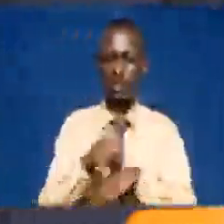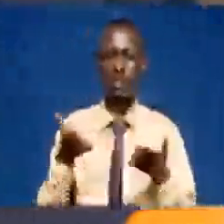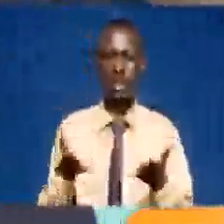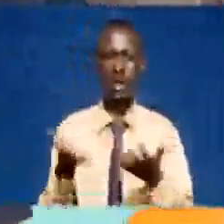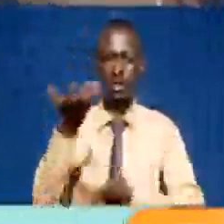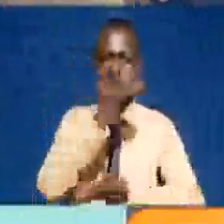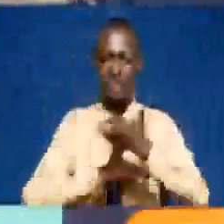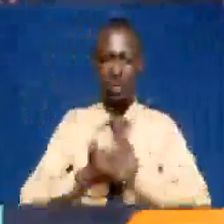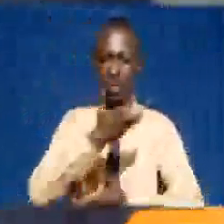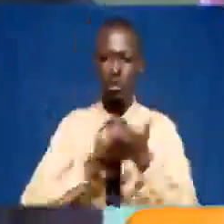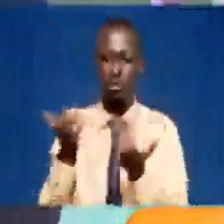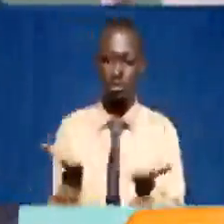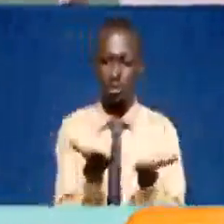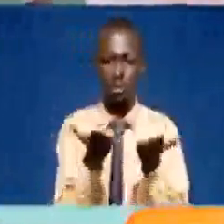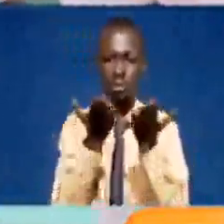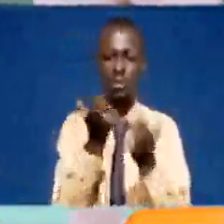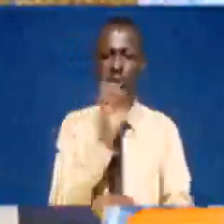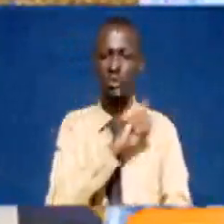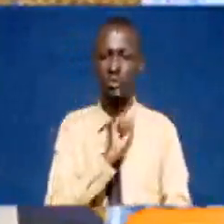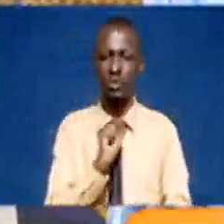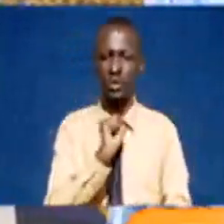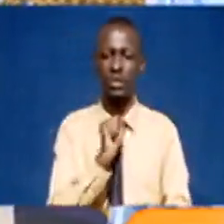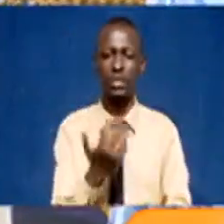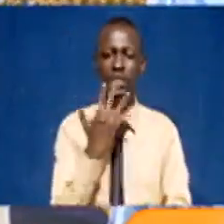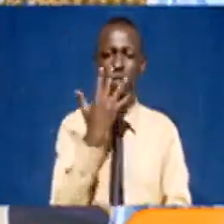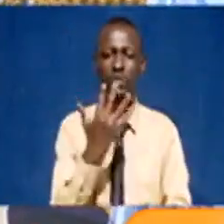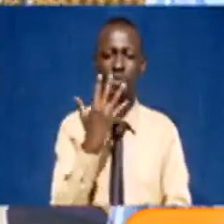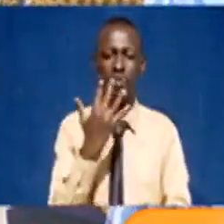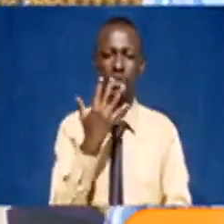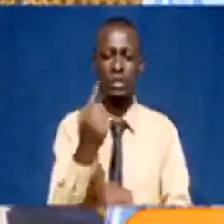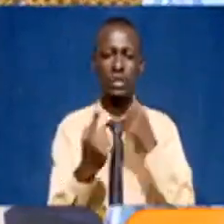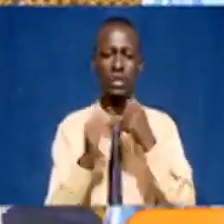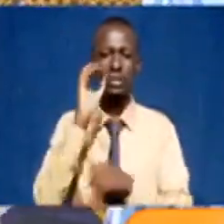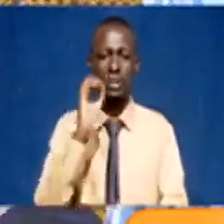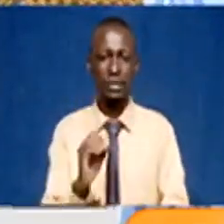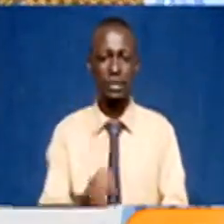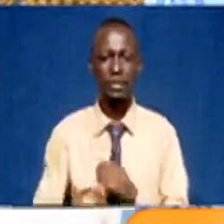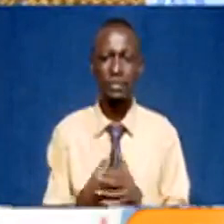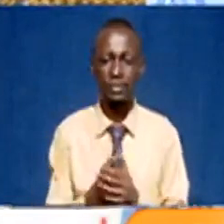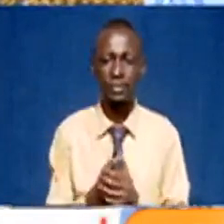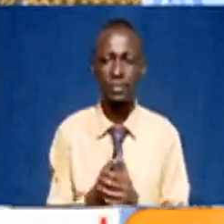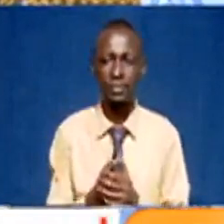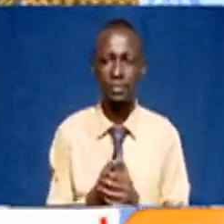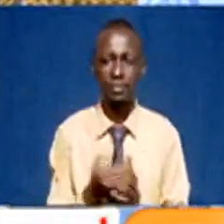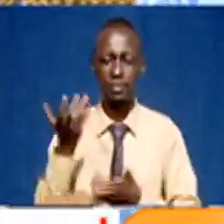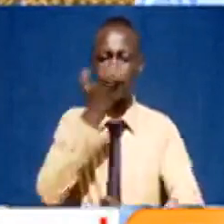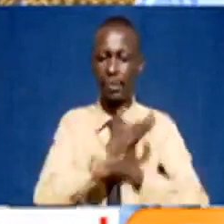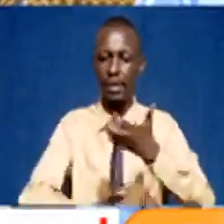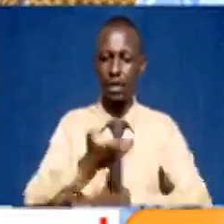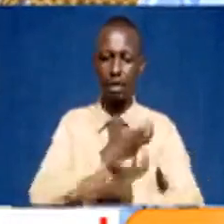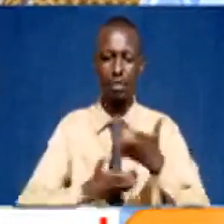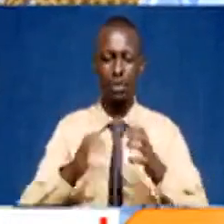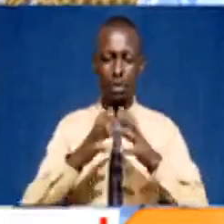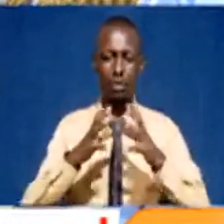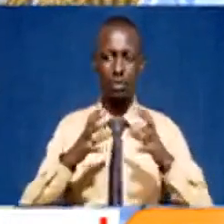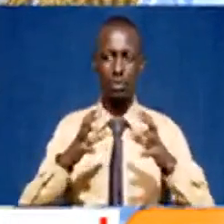uboreshaji wa uchumi kwa 5.6%. There is strong evidence to show that economic recovery is with us, and that starts